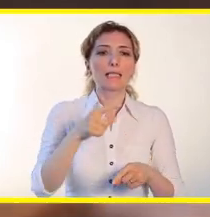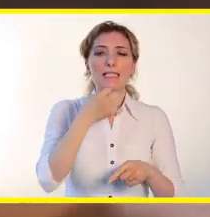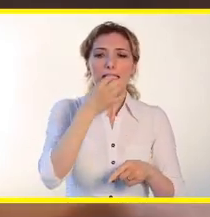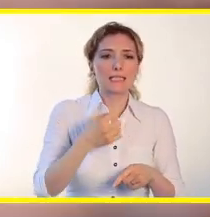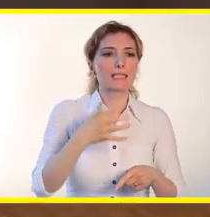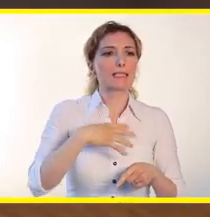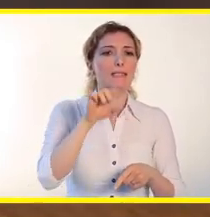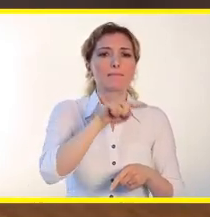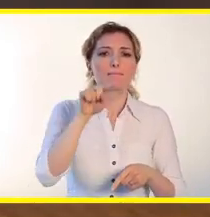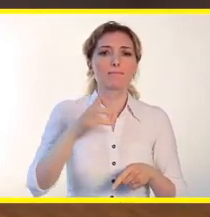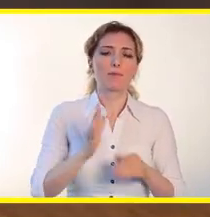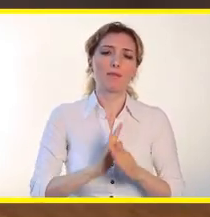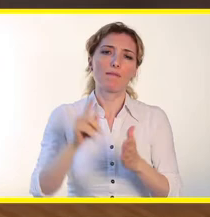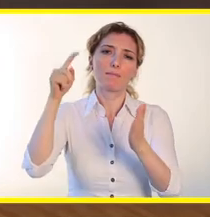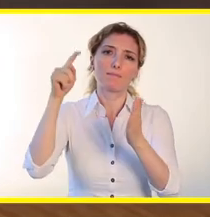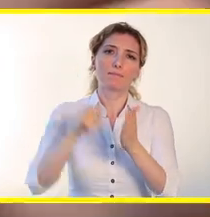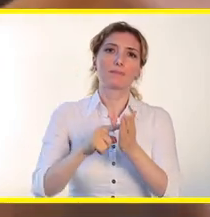yapıp ileri butonuna tıklayın.